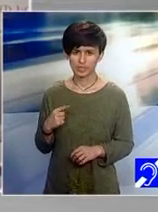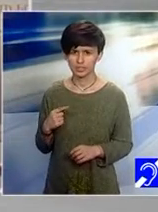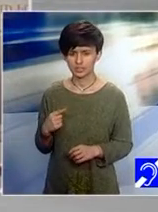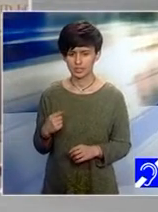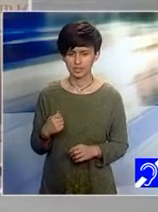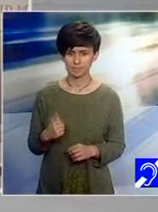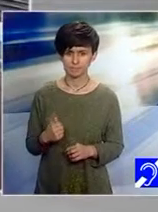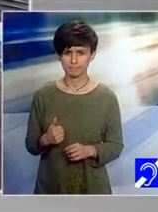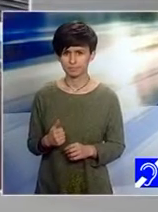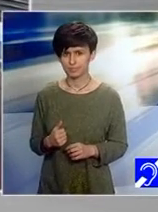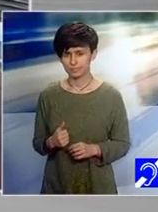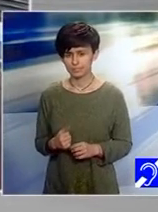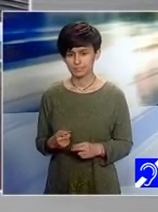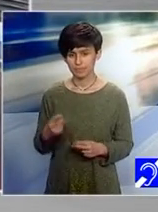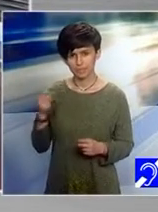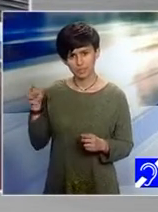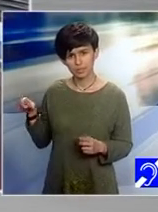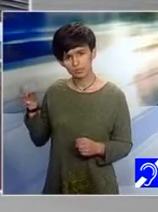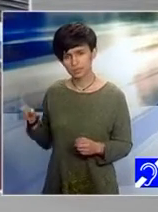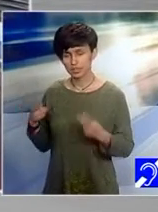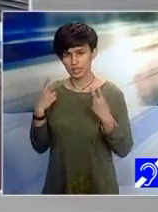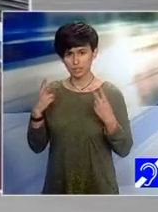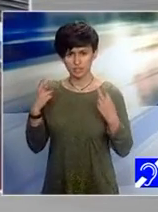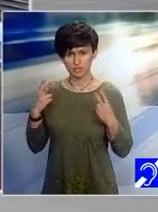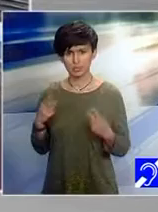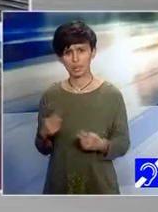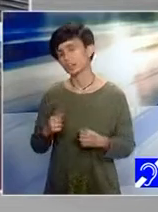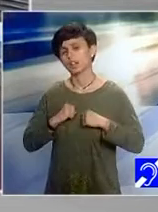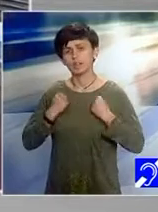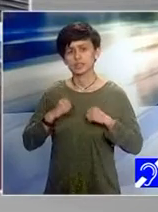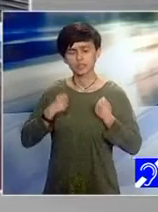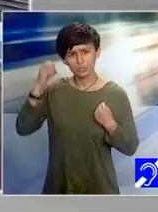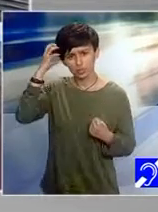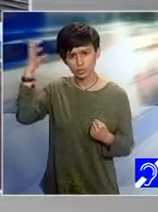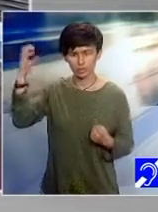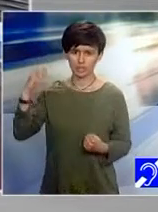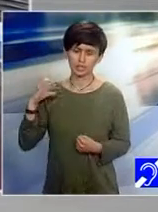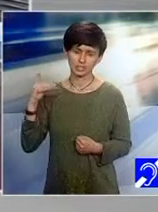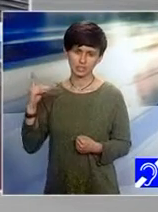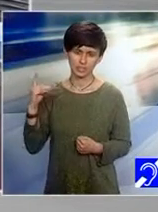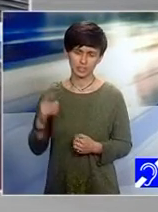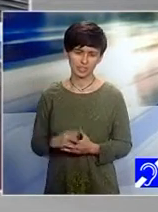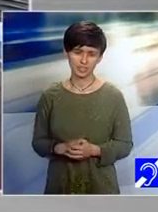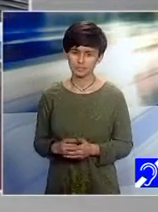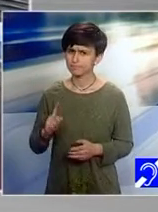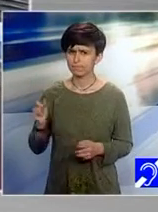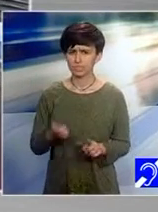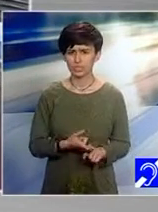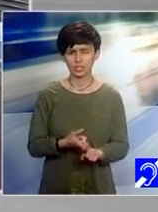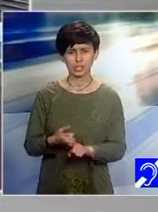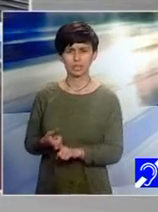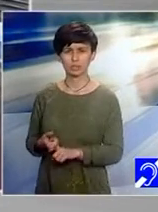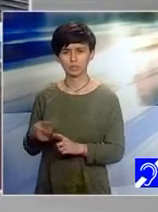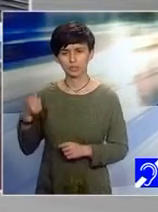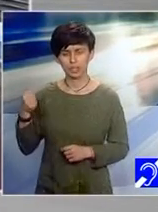este catalizatorul acțiunilor culturale de la Dumbrăveni. N-are nimic de a face cu armenii, adică